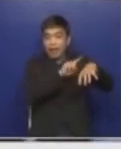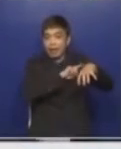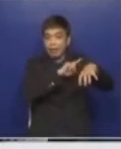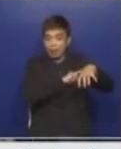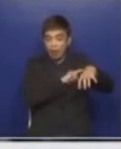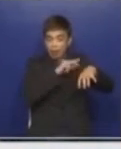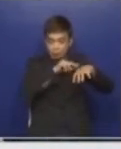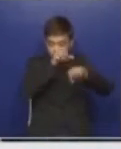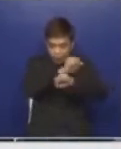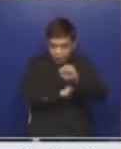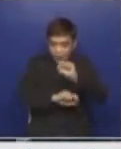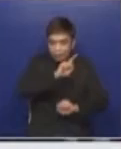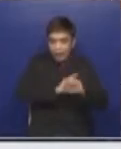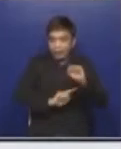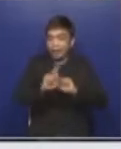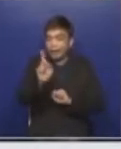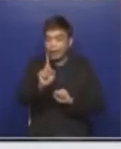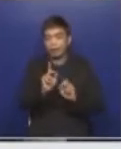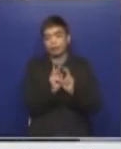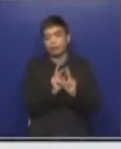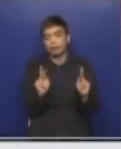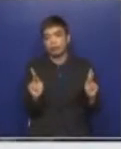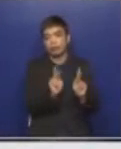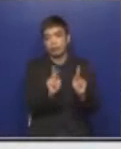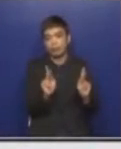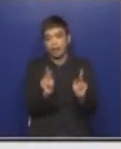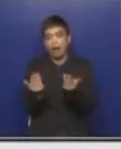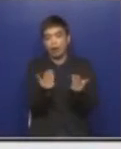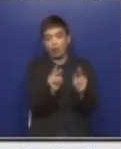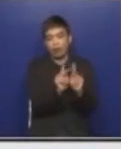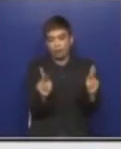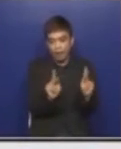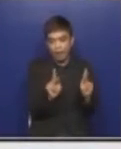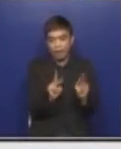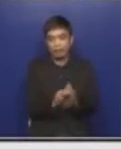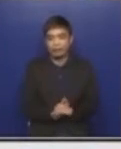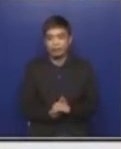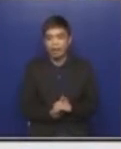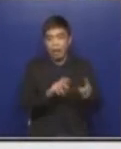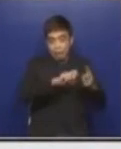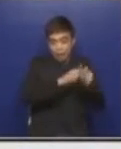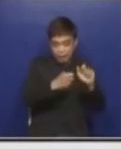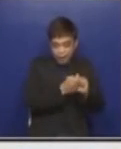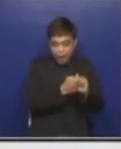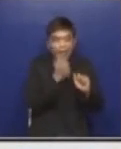ใหญ่เป็นรูปของคณะกรรมการปัญหาที่เกิดขึ้นแนวทางท่านวางไว้อย่